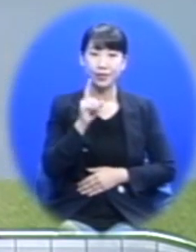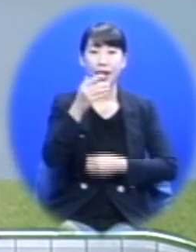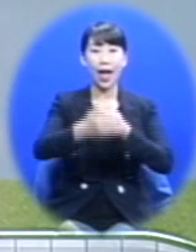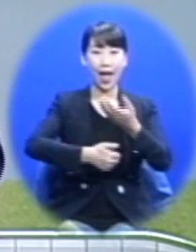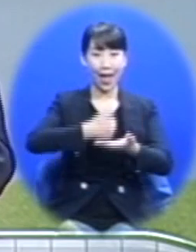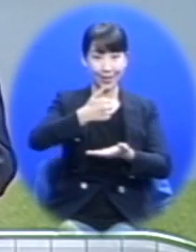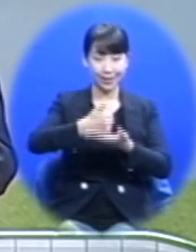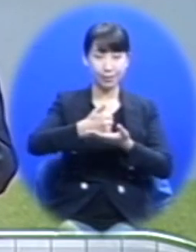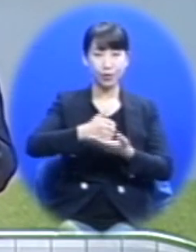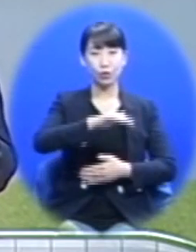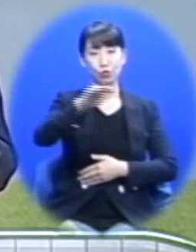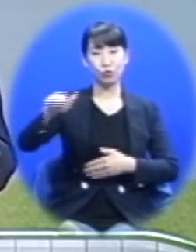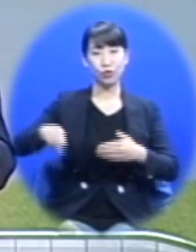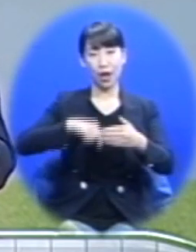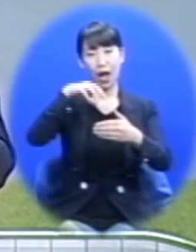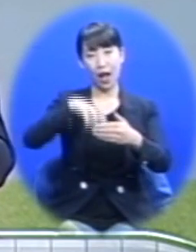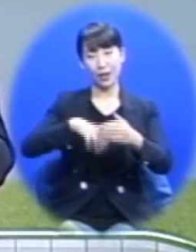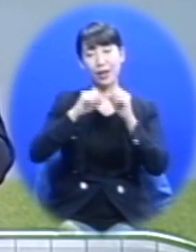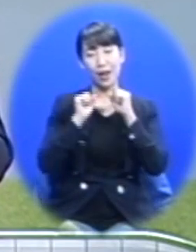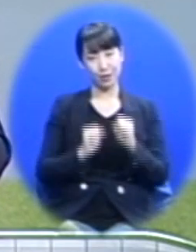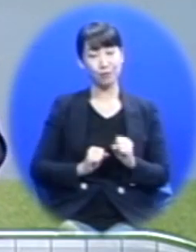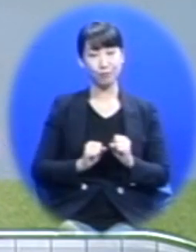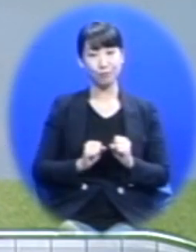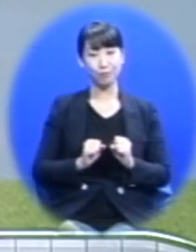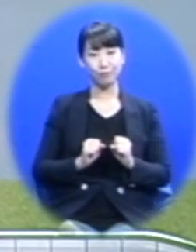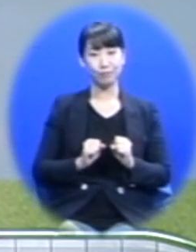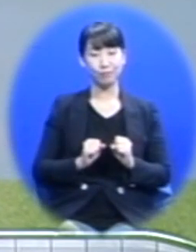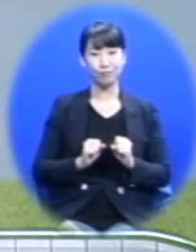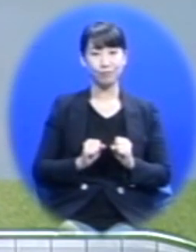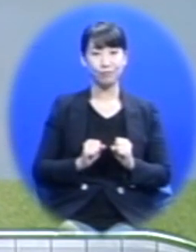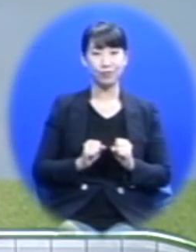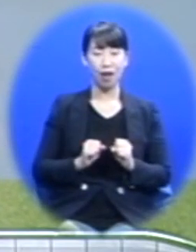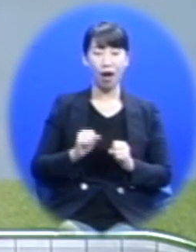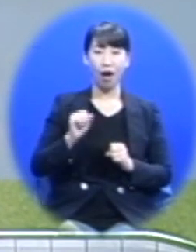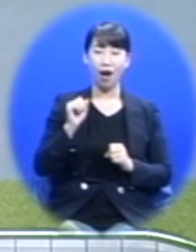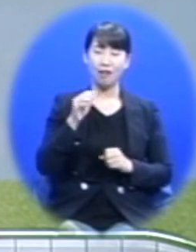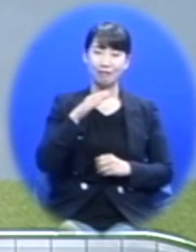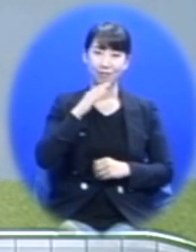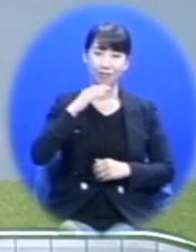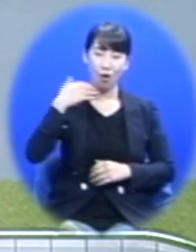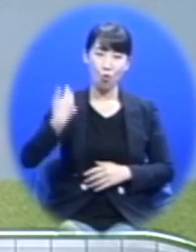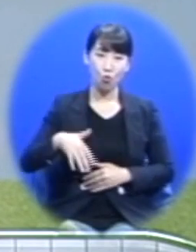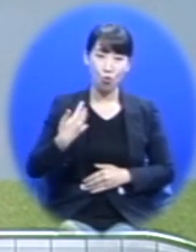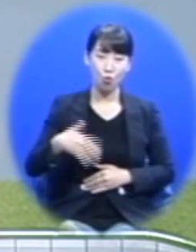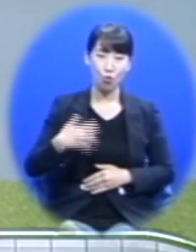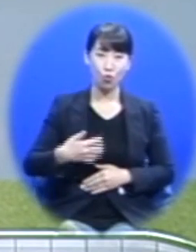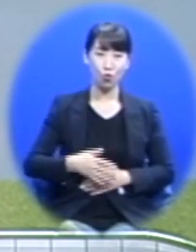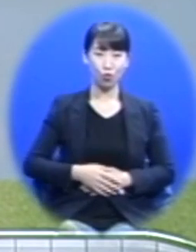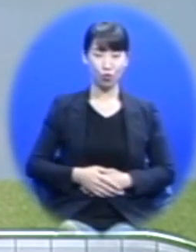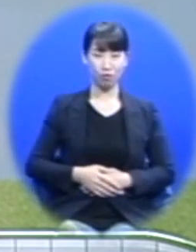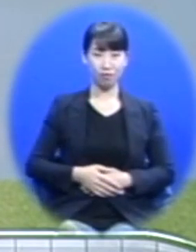하나님께서 우리 안에 오시게 됐어요. 이건 정말 상상할 수가 없는 일이 우리 안에 일어난 것입니다.